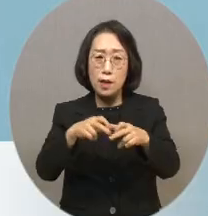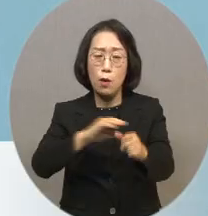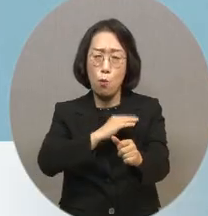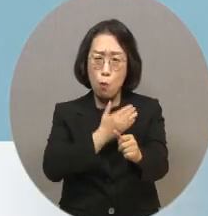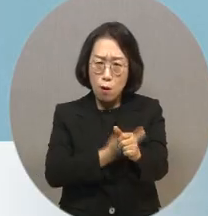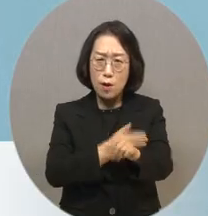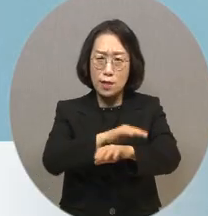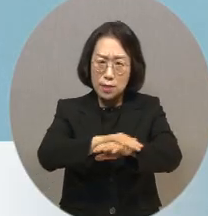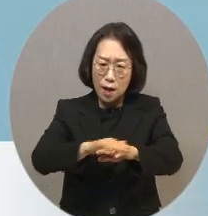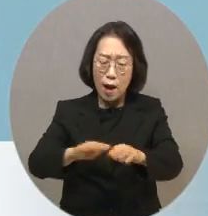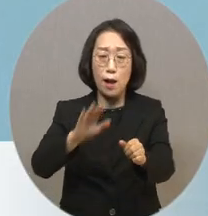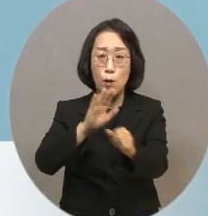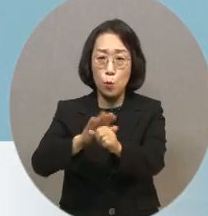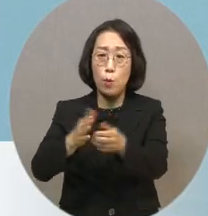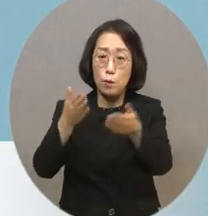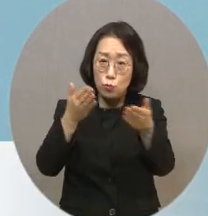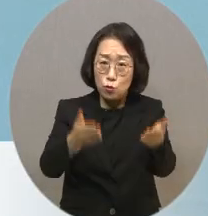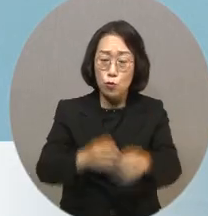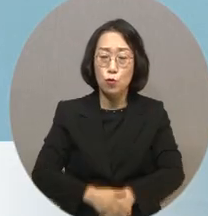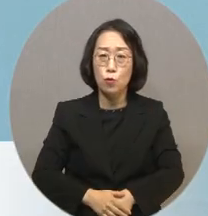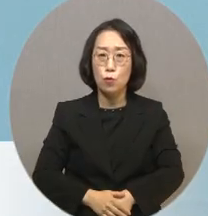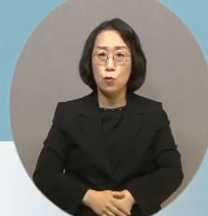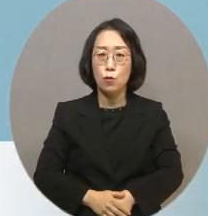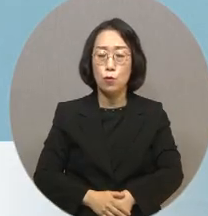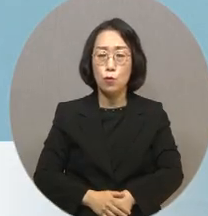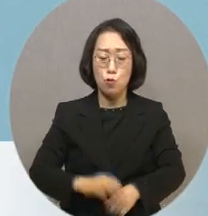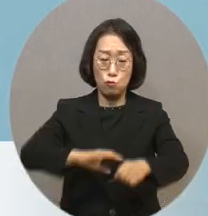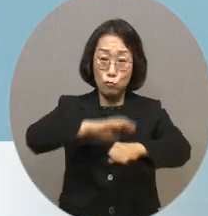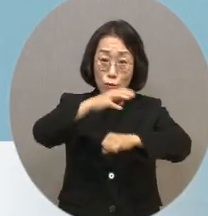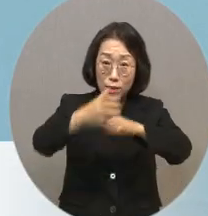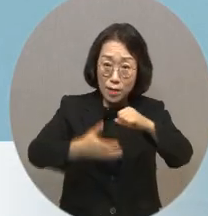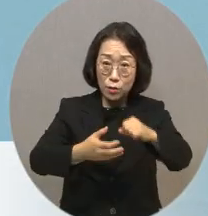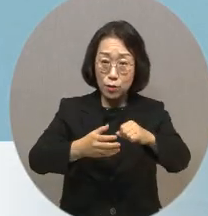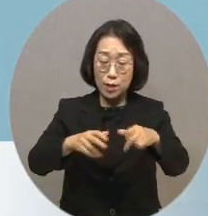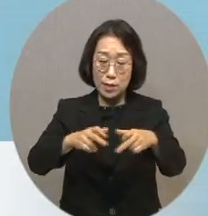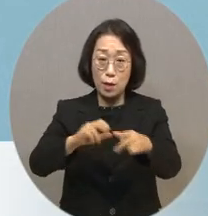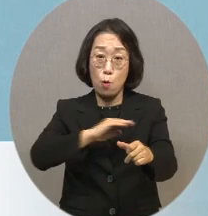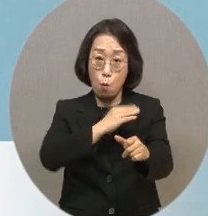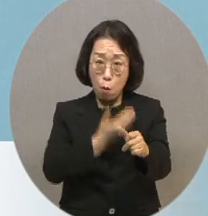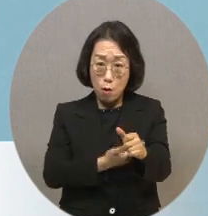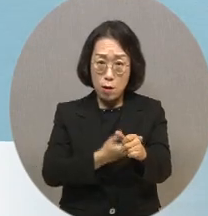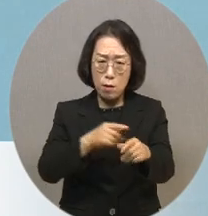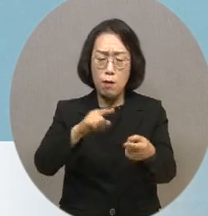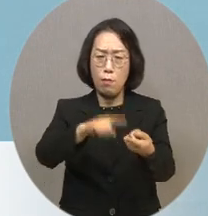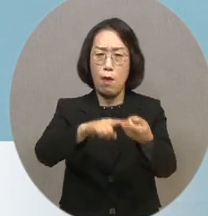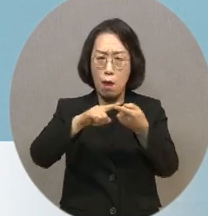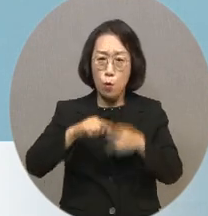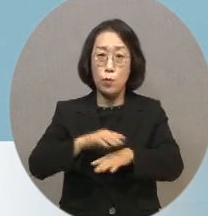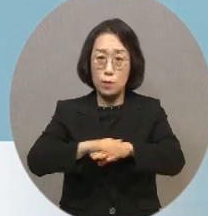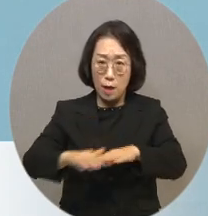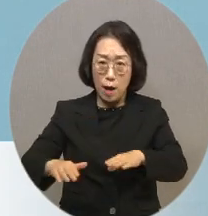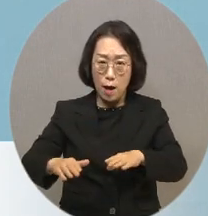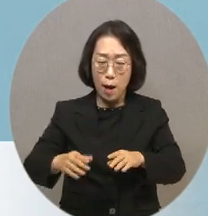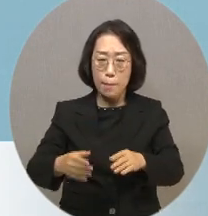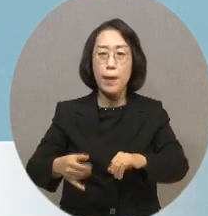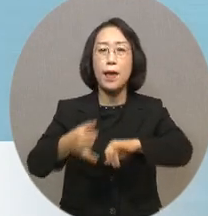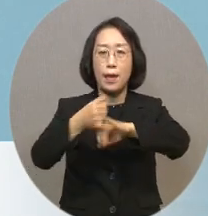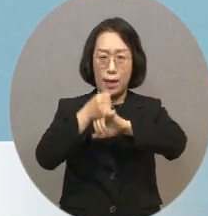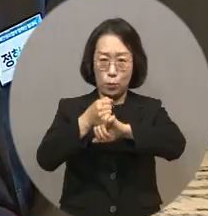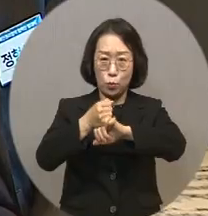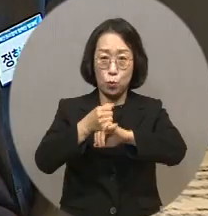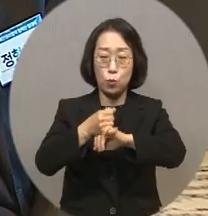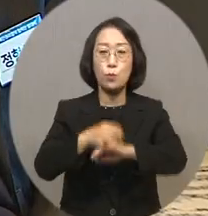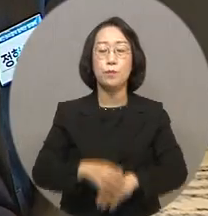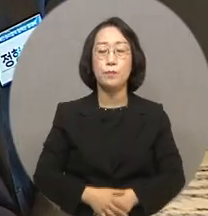제대로실수 있도록 그고 더가서 애 될수 있도록 함께 노력하겠다는 약속을 해 주실